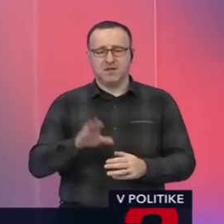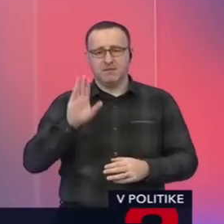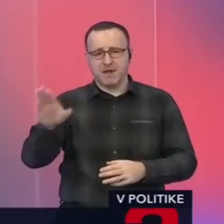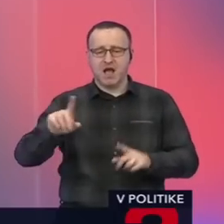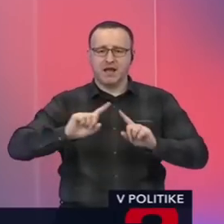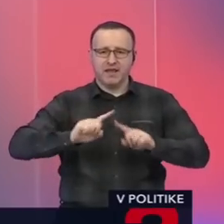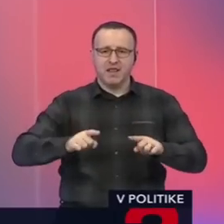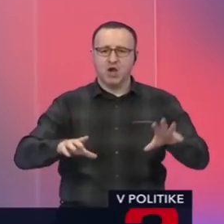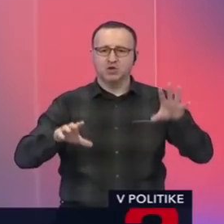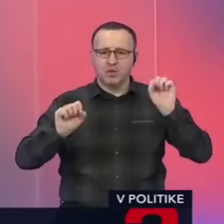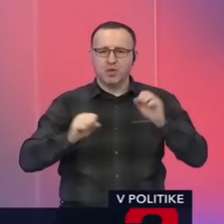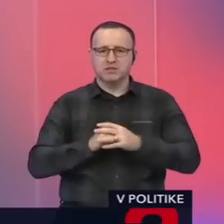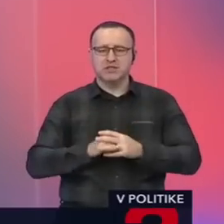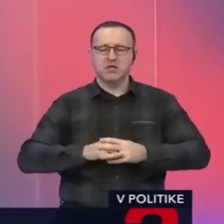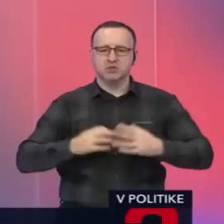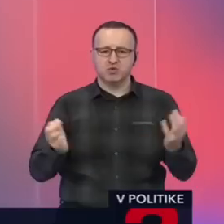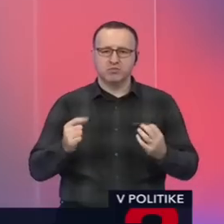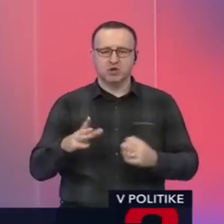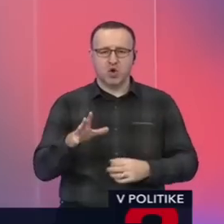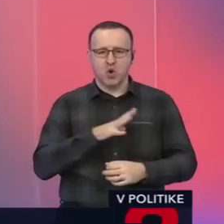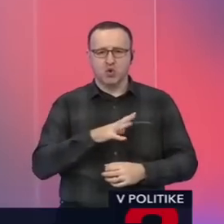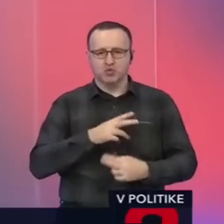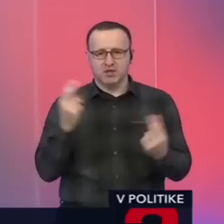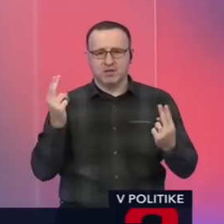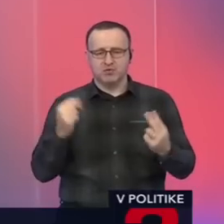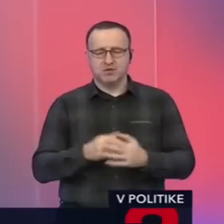iné schopnosti a spôsobilosti, ktoré ohrozujú samozrejme